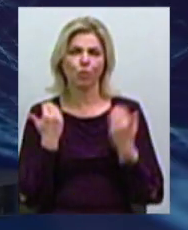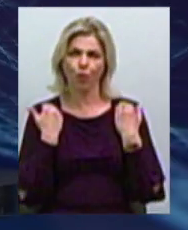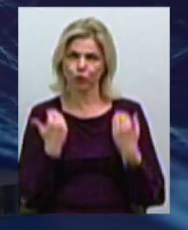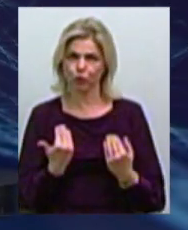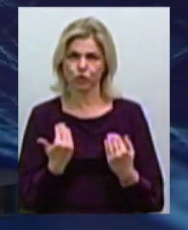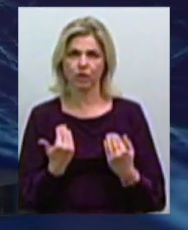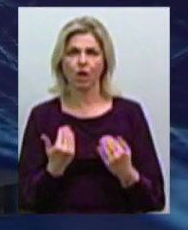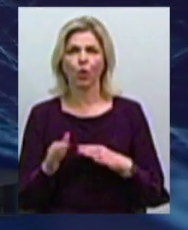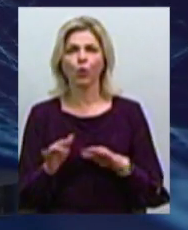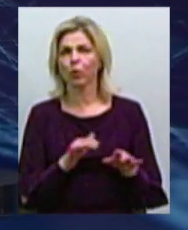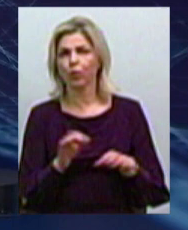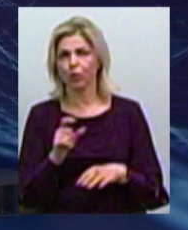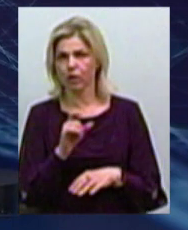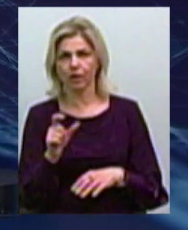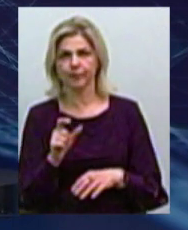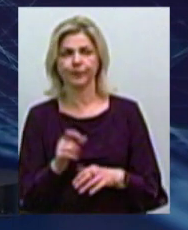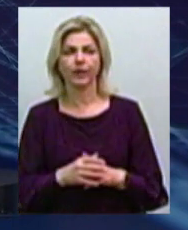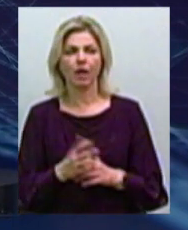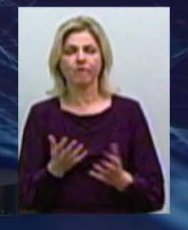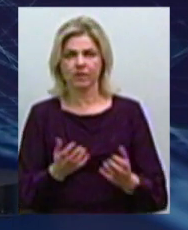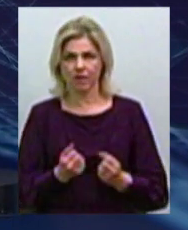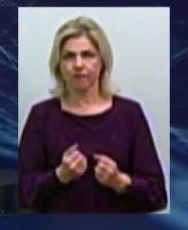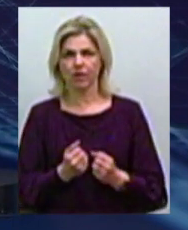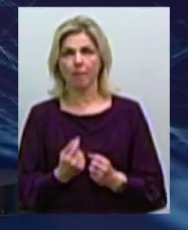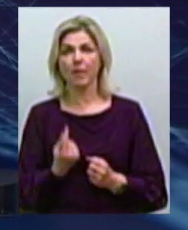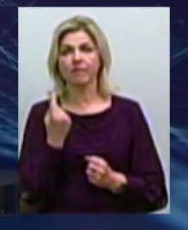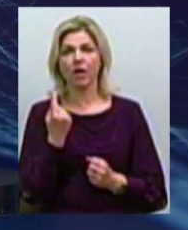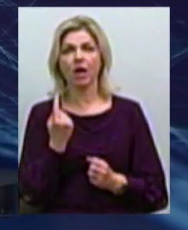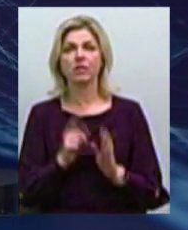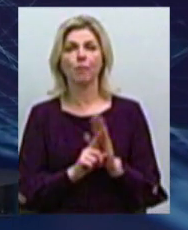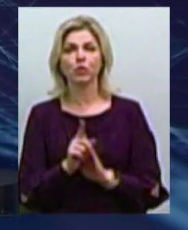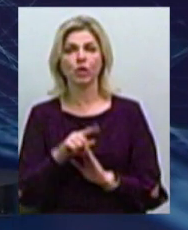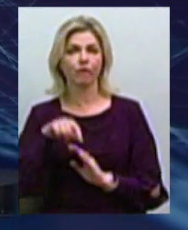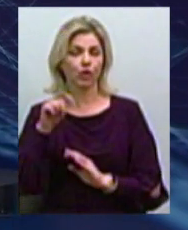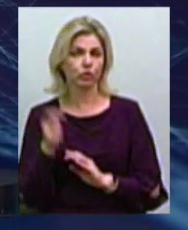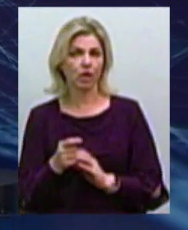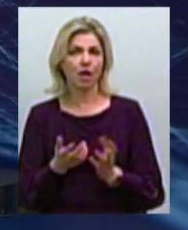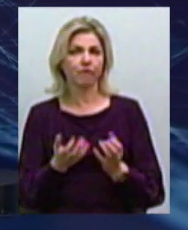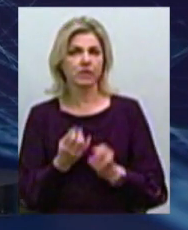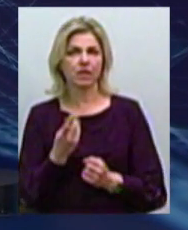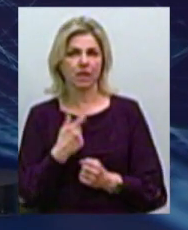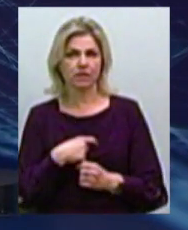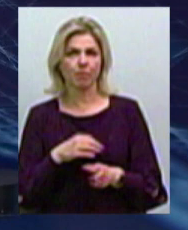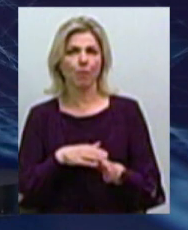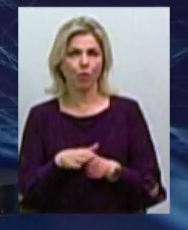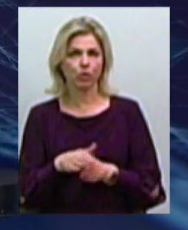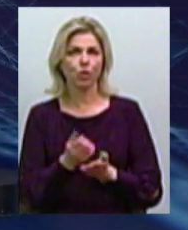насправді, рух, який взяв попервах на початку війни, взяв попервах на себе повністю